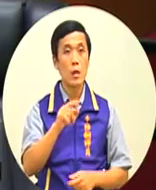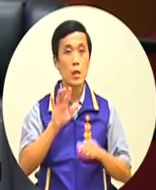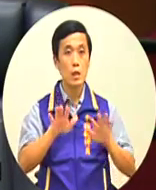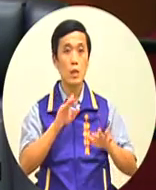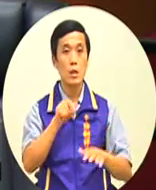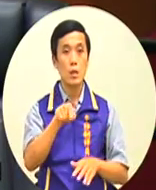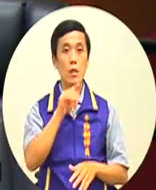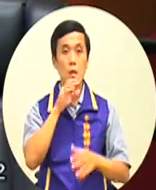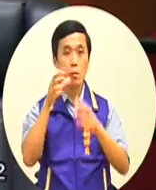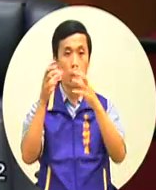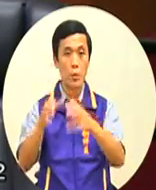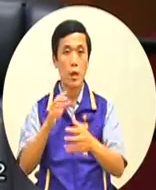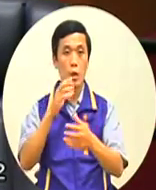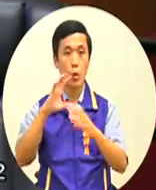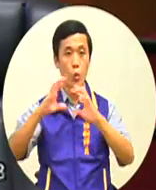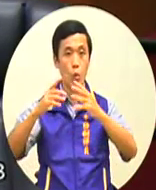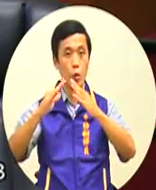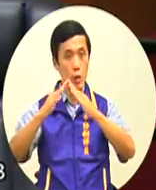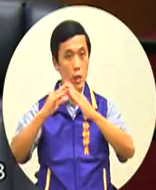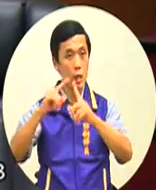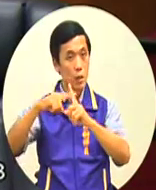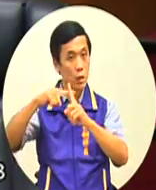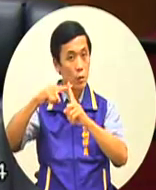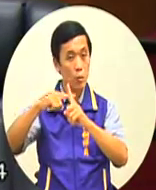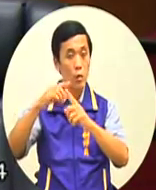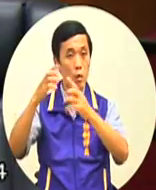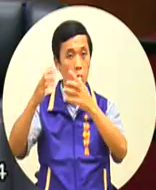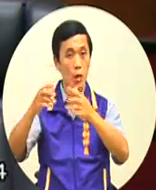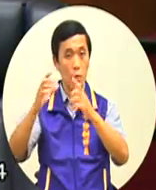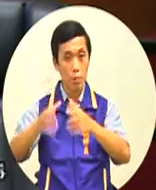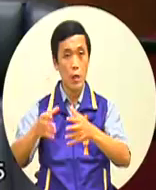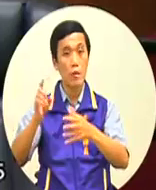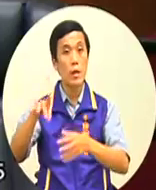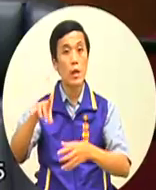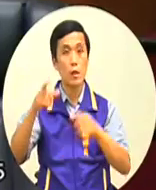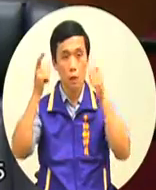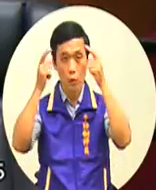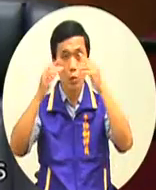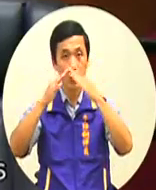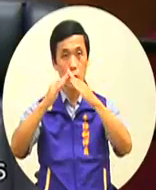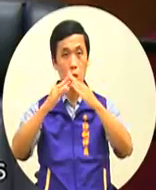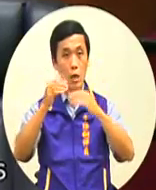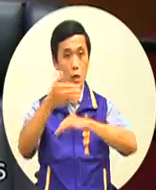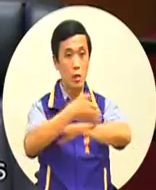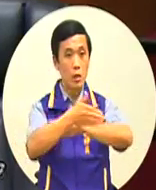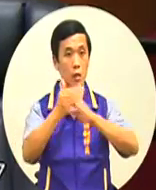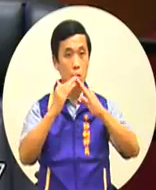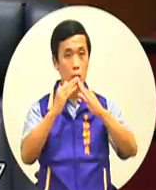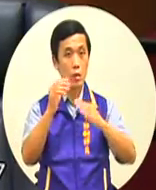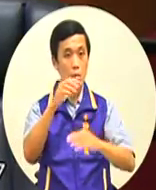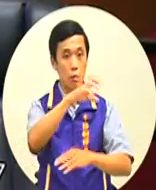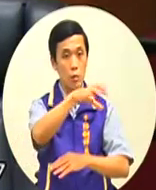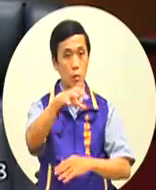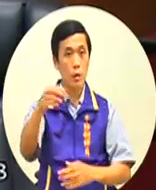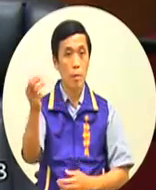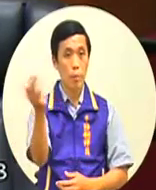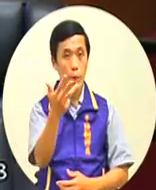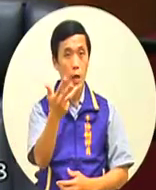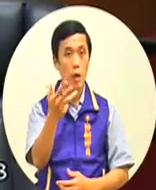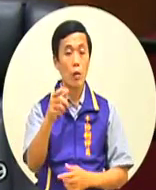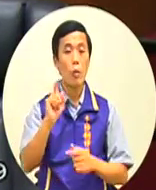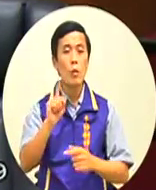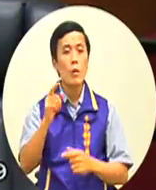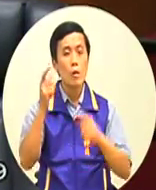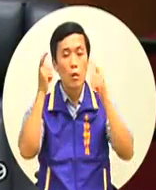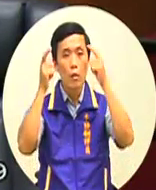家级的东西，要建筑在我们高雄市。而且有八个县市在争取，为什么我们高雄市，